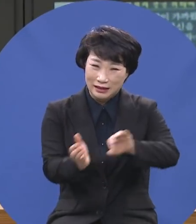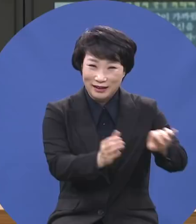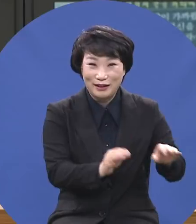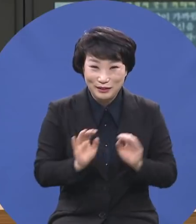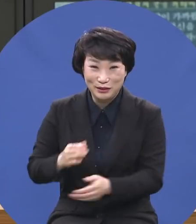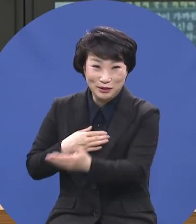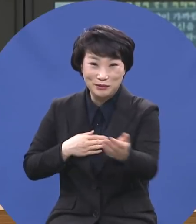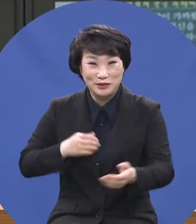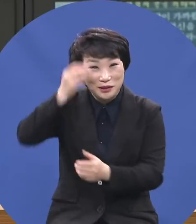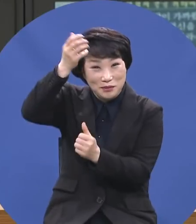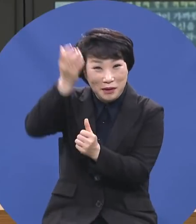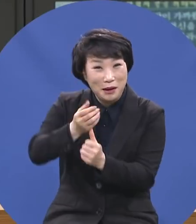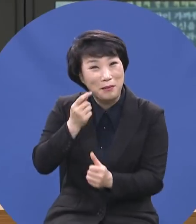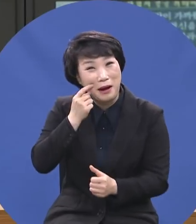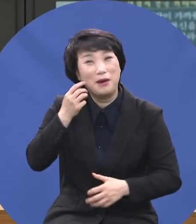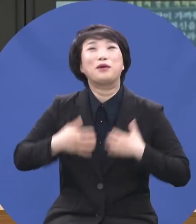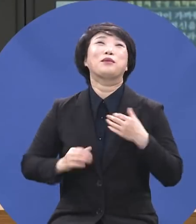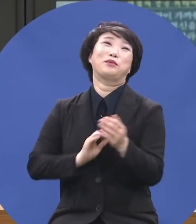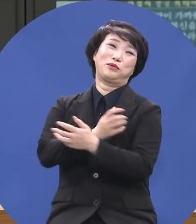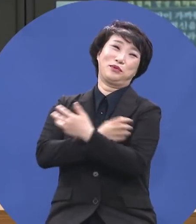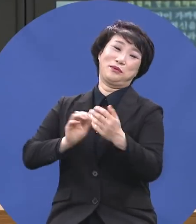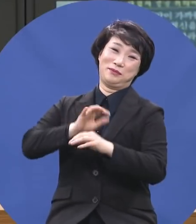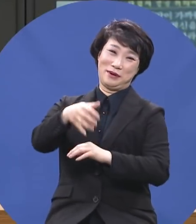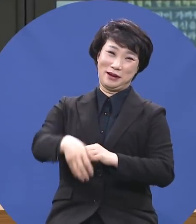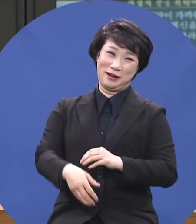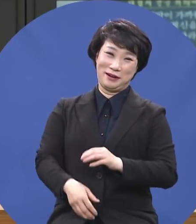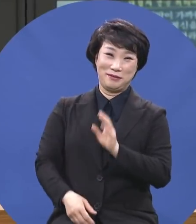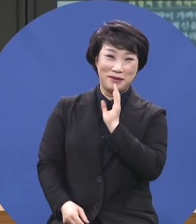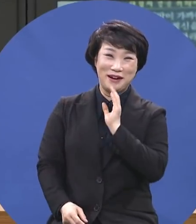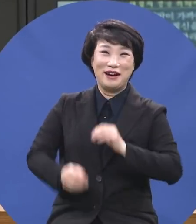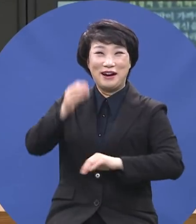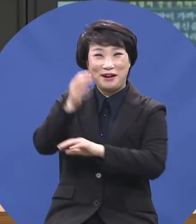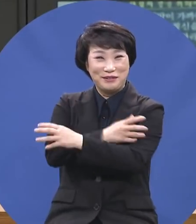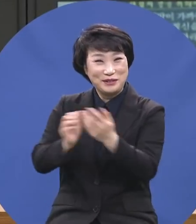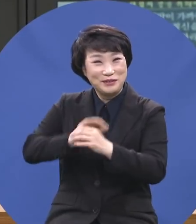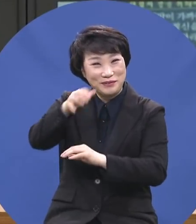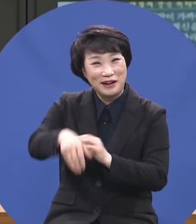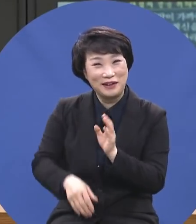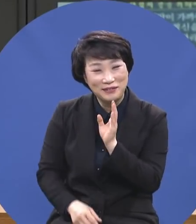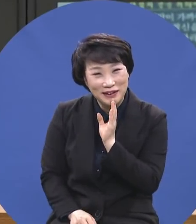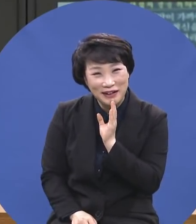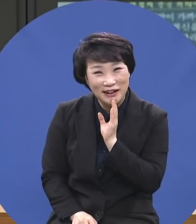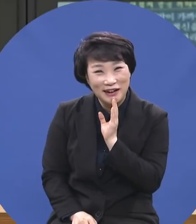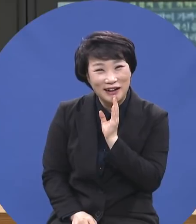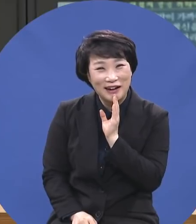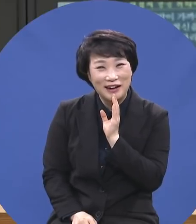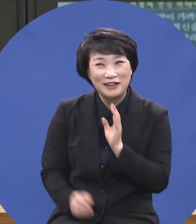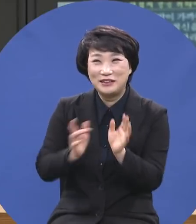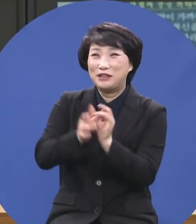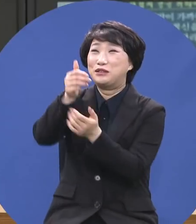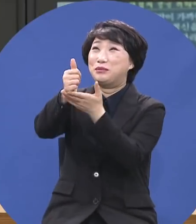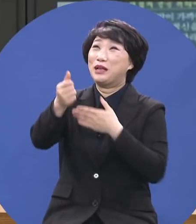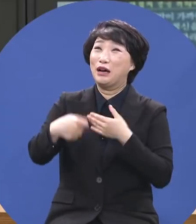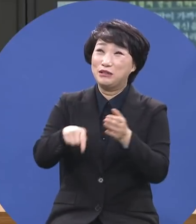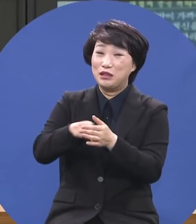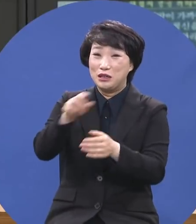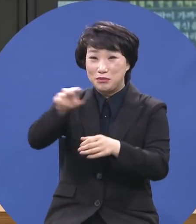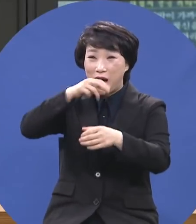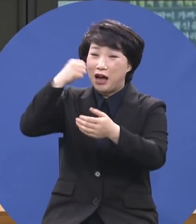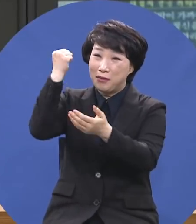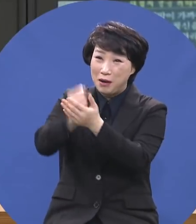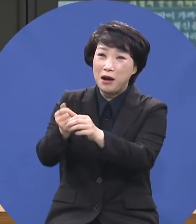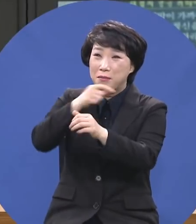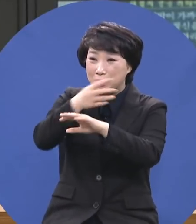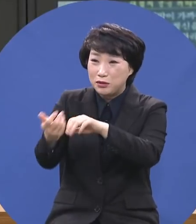받으면요 기쁨이 넘치고 감사가 넘치고 예수님이 나 위에 피 흘려